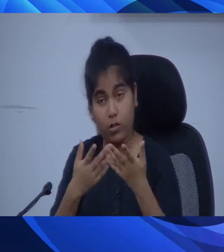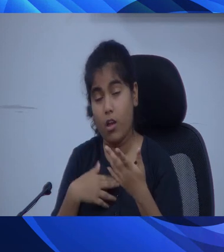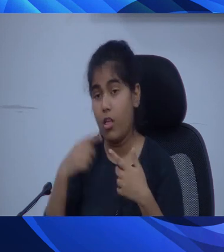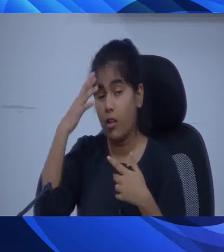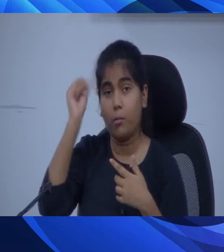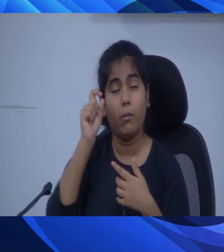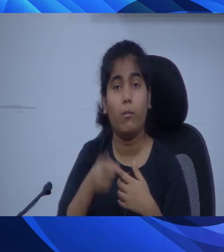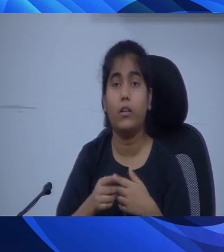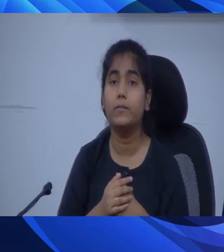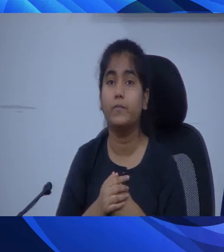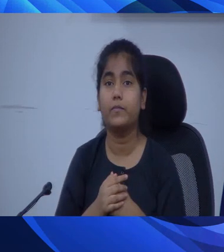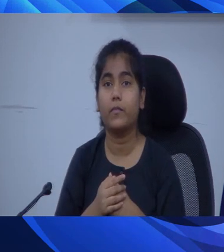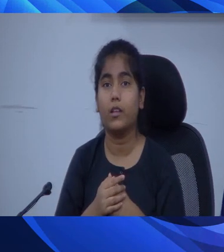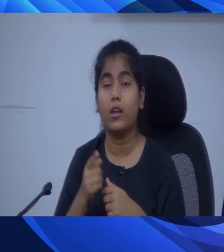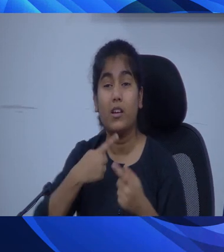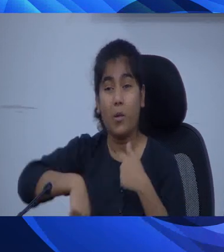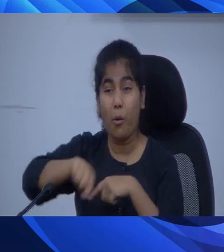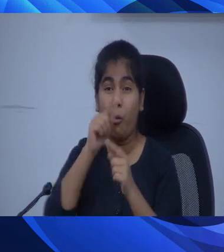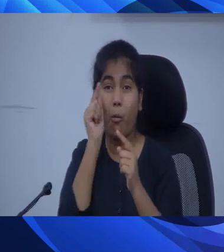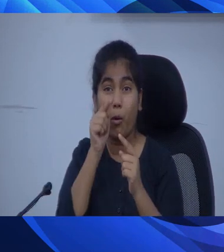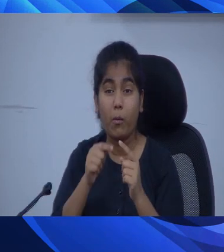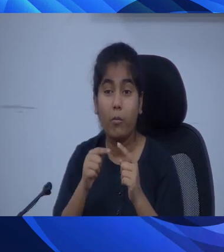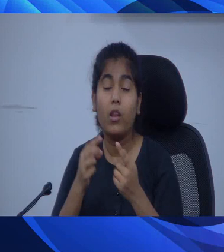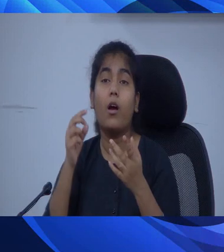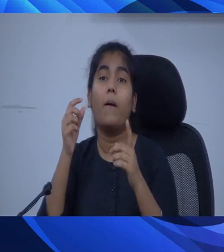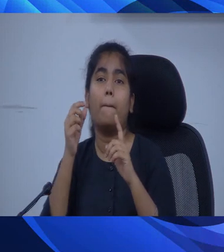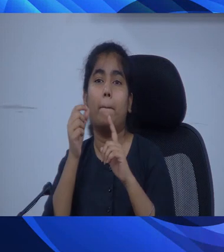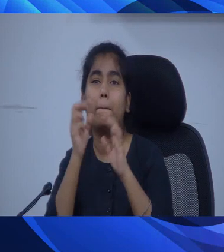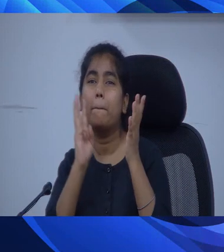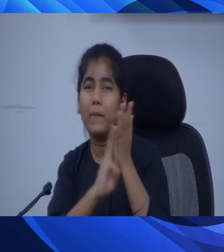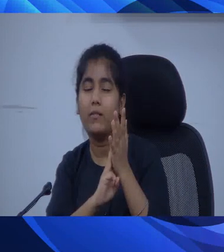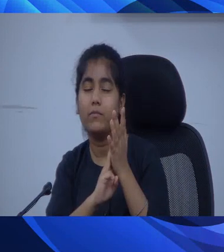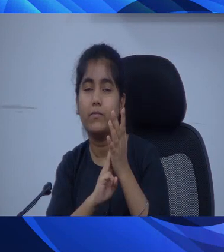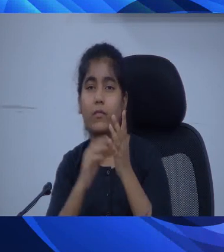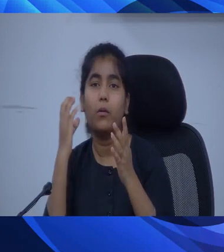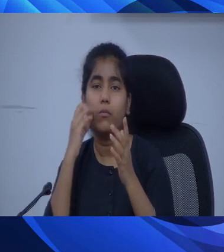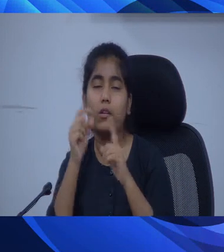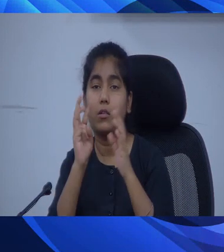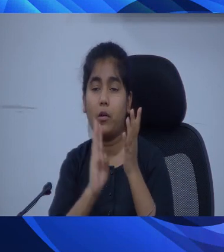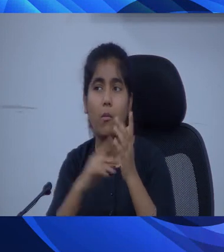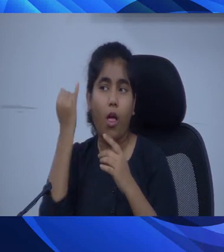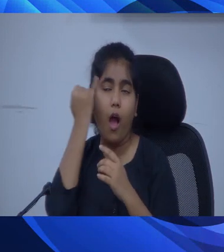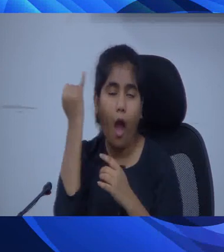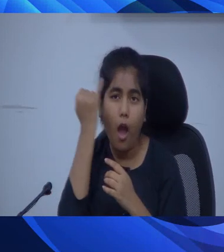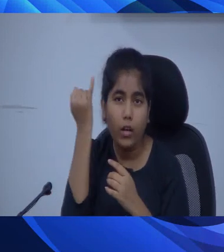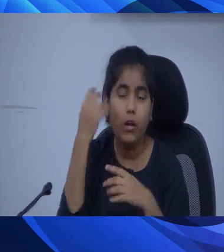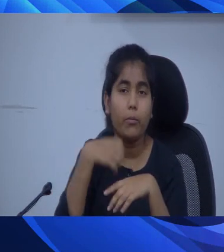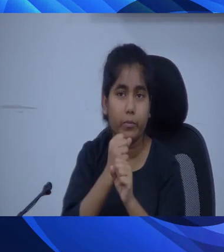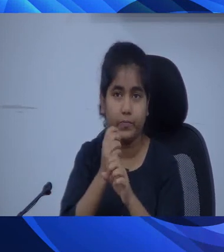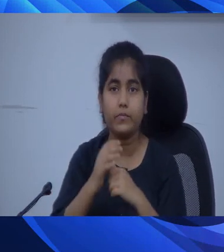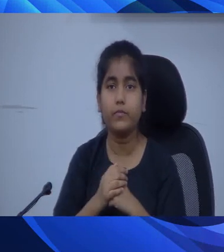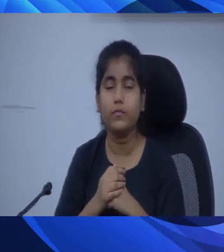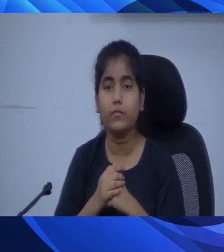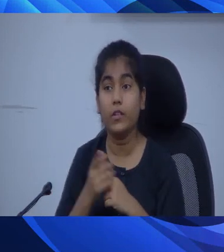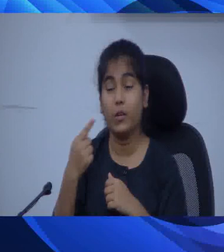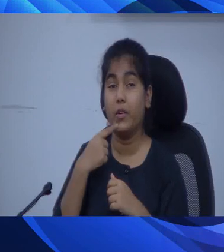जिन्हें हमें ध्यान में रखना है. इन्हीं चीज़ों को देखते हुए माननीय प्रधानमंत्री जी ने एक आइडिया कंसेप्चुलाइज किया था. उन्होंने